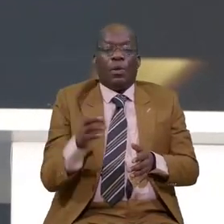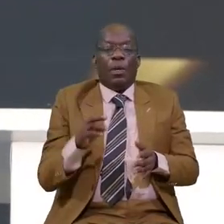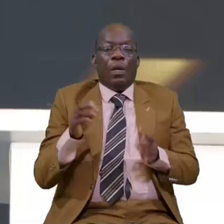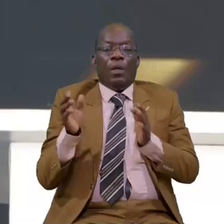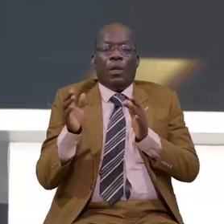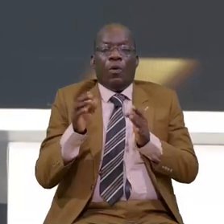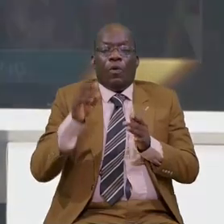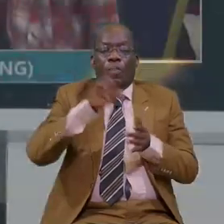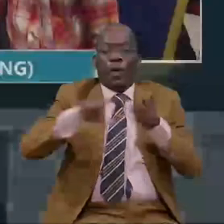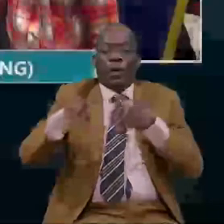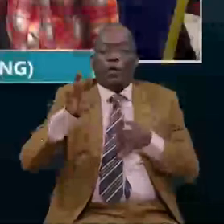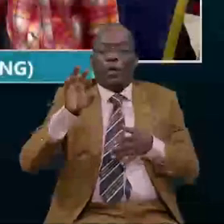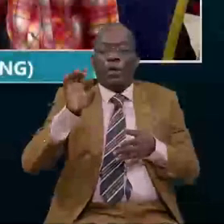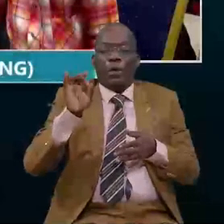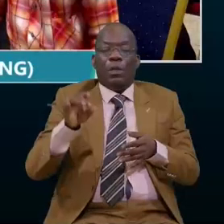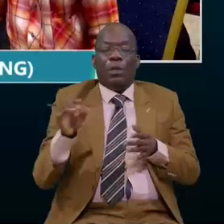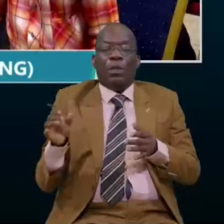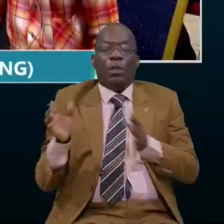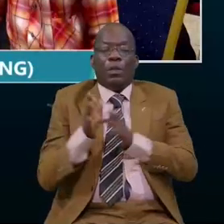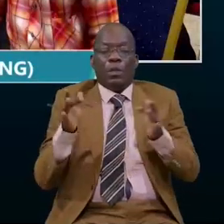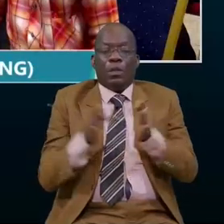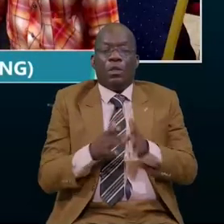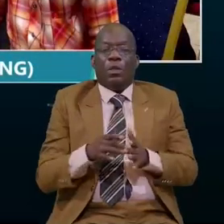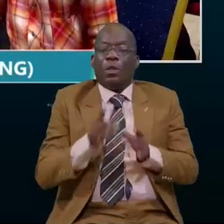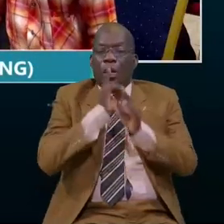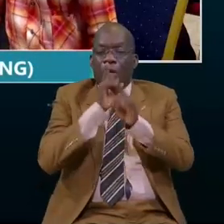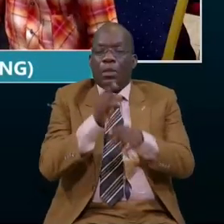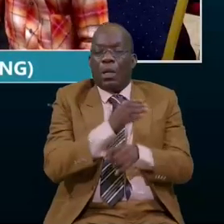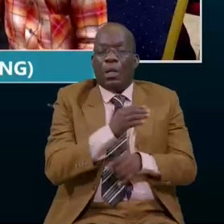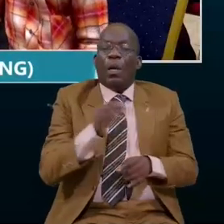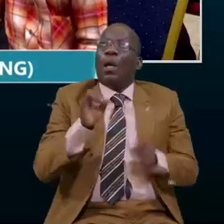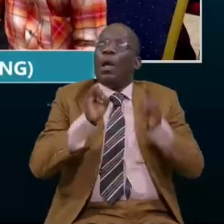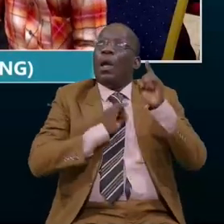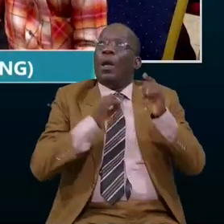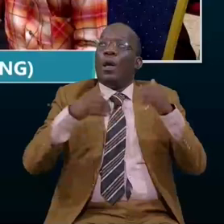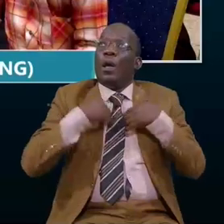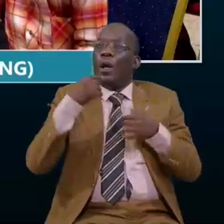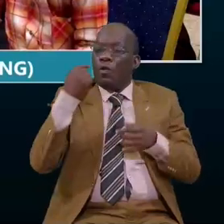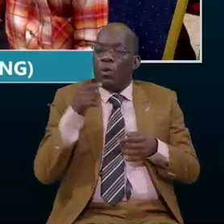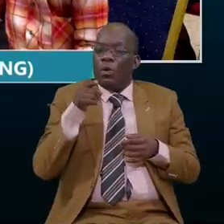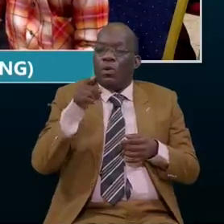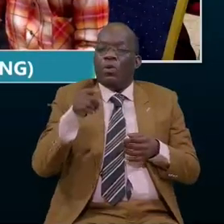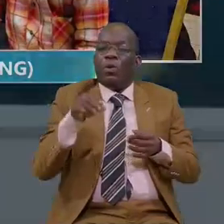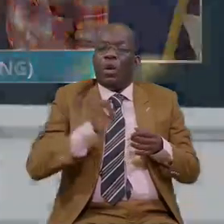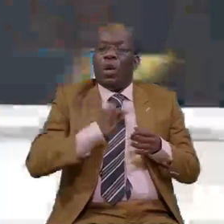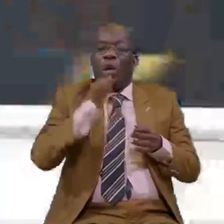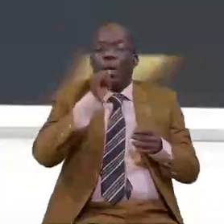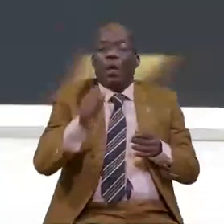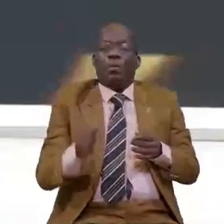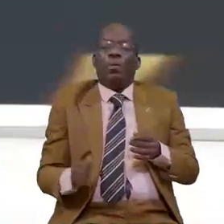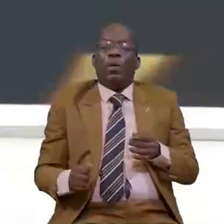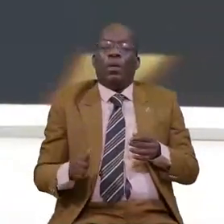Nazareth. Verset 8. Jésus répondit, je vous ai dit que